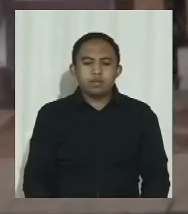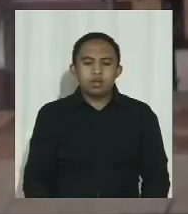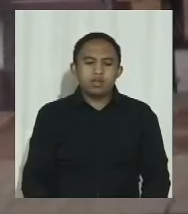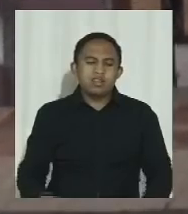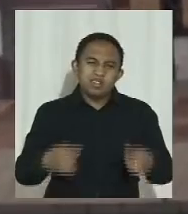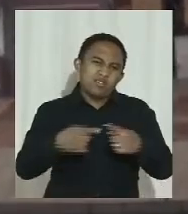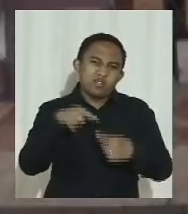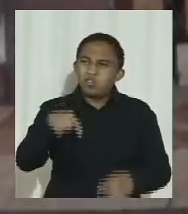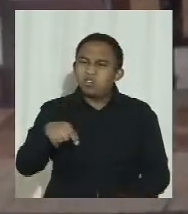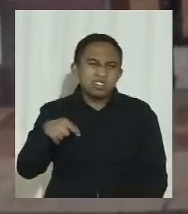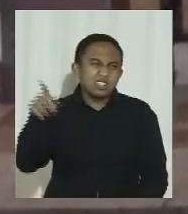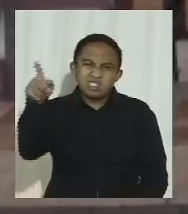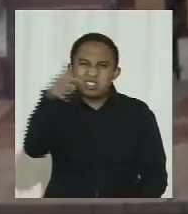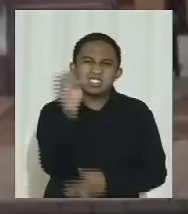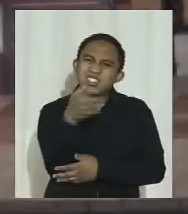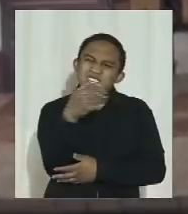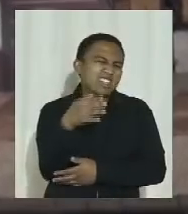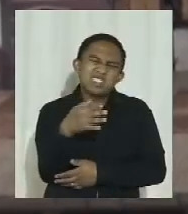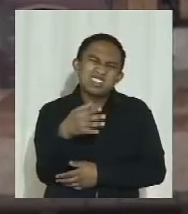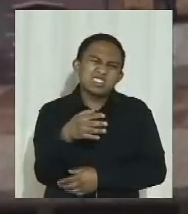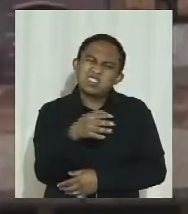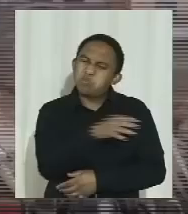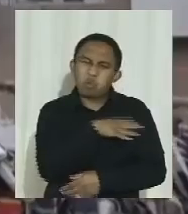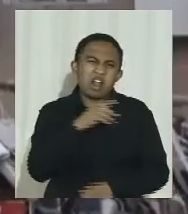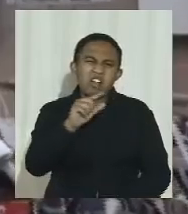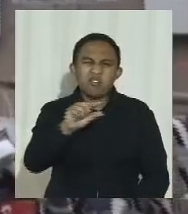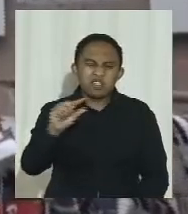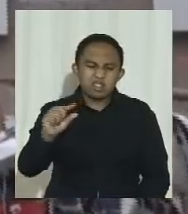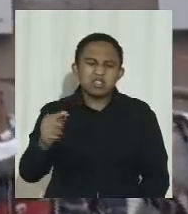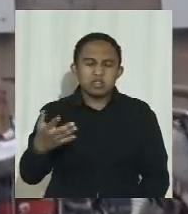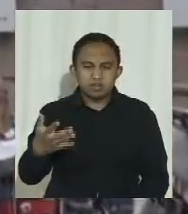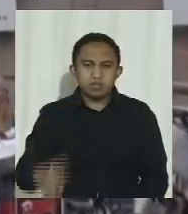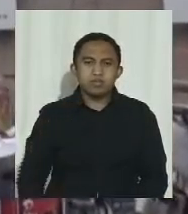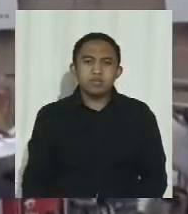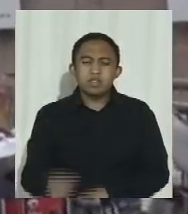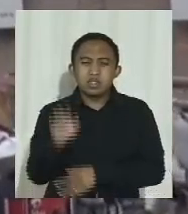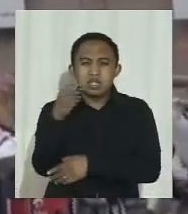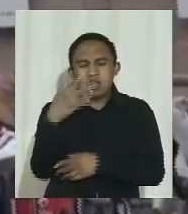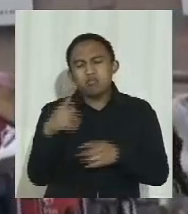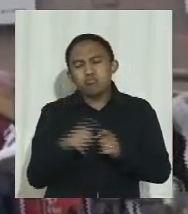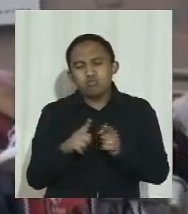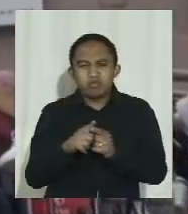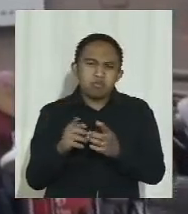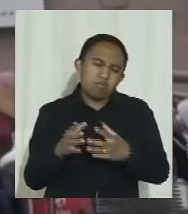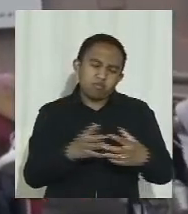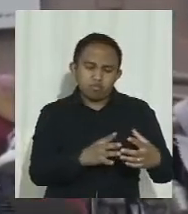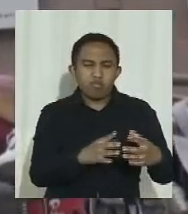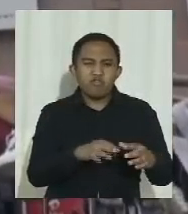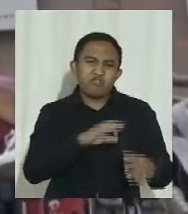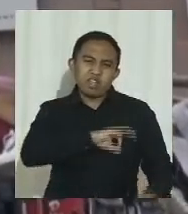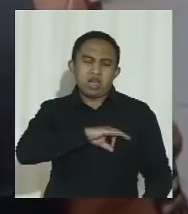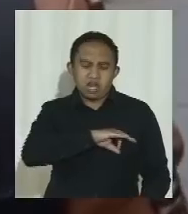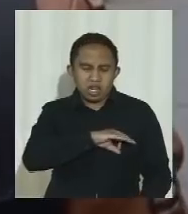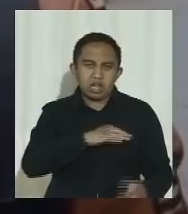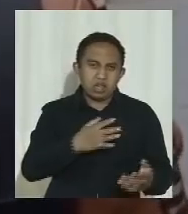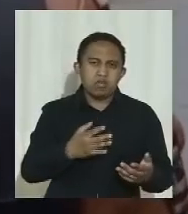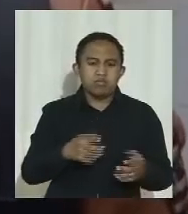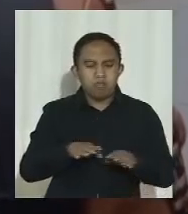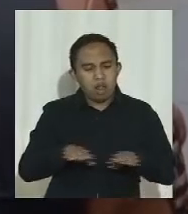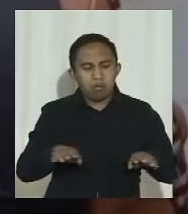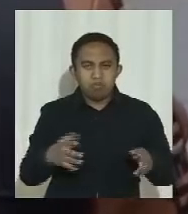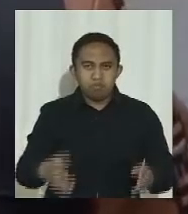firy izany amin'izao fotoana izao. Sady fiandrianam-pirenena no mampiavaka ny firenena iray ny fananany saina. Marika